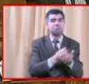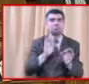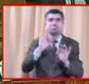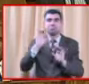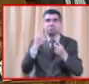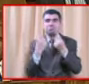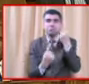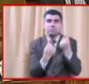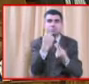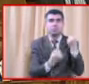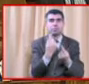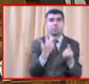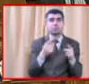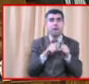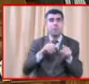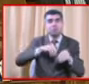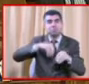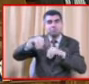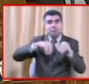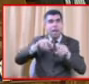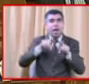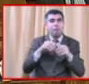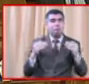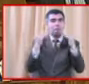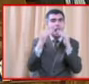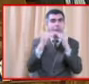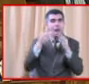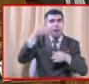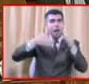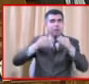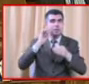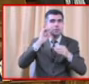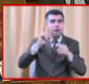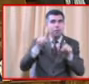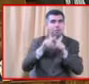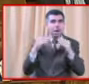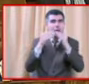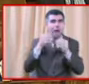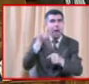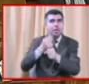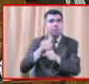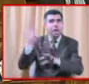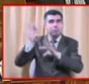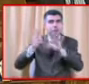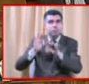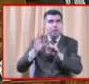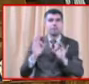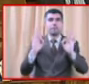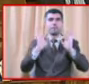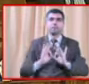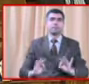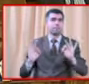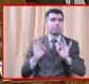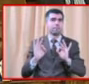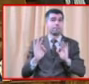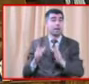هناك مشكل ديال توزيع ديال بشكل عادل هذا عروض ديال التشغيل. في هذا السياق أعتقد سيد الوزير الذي